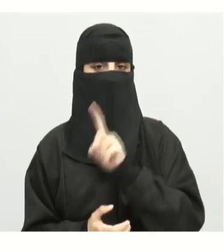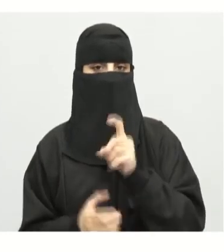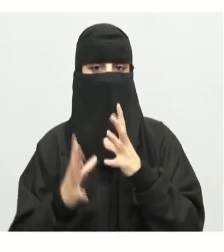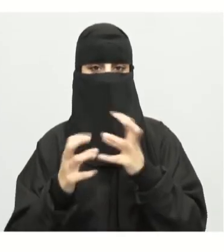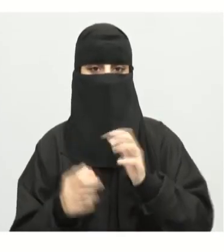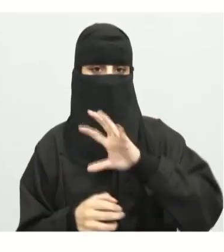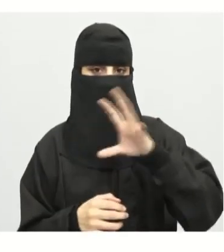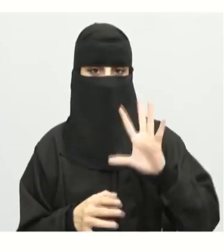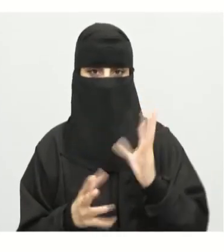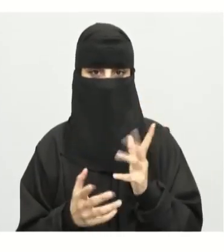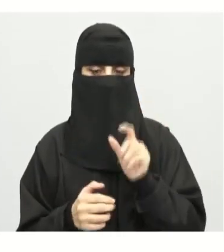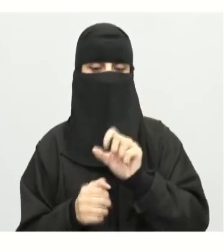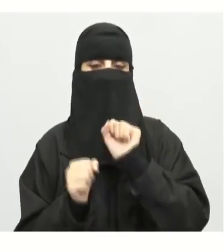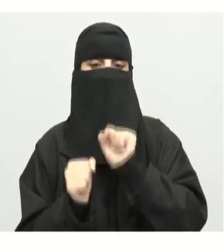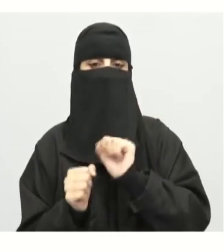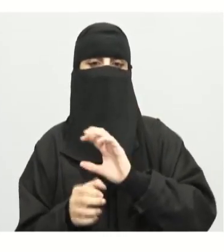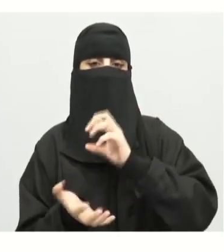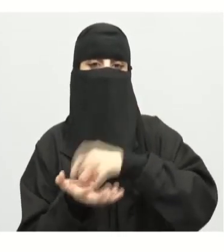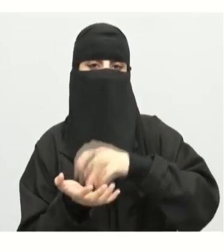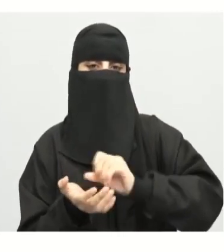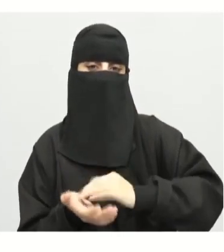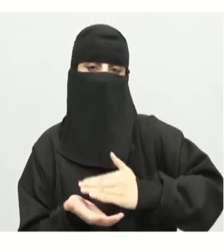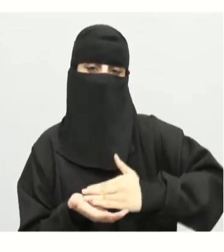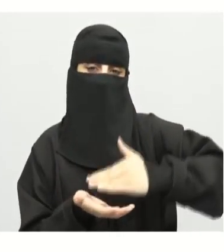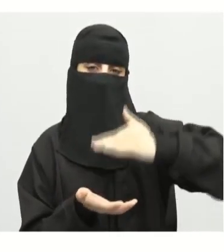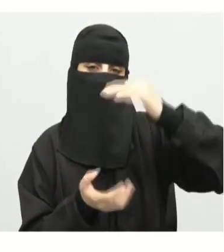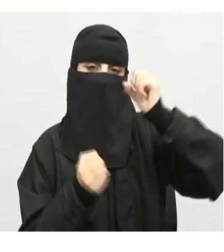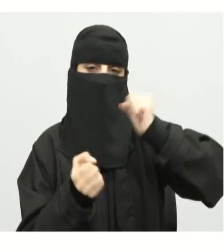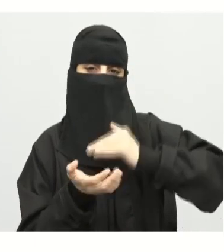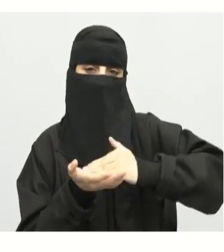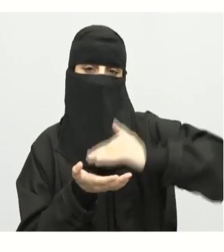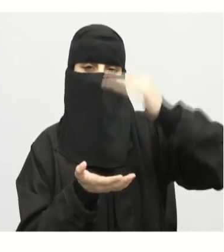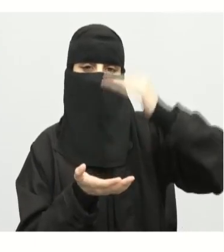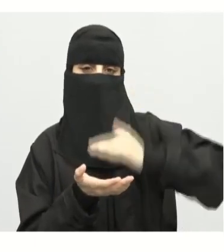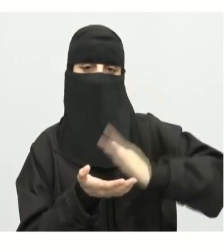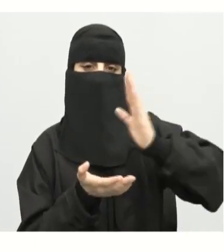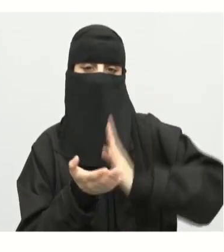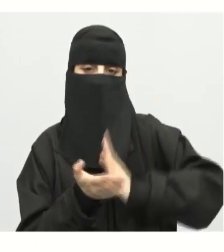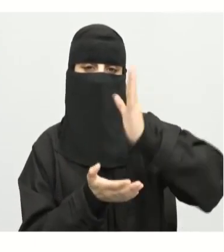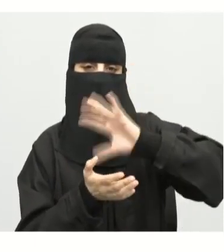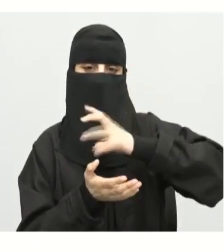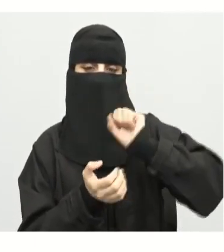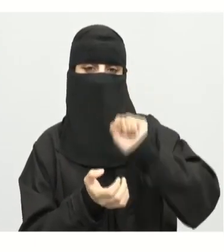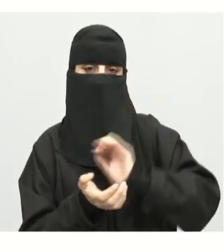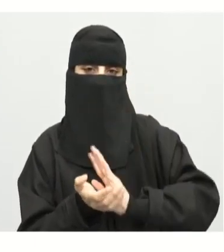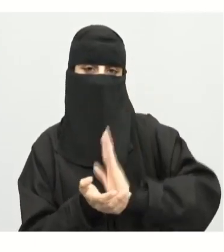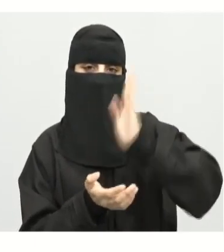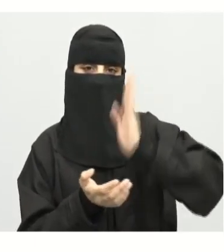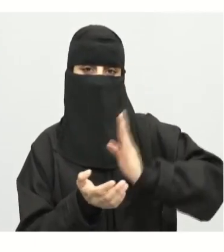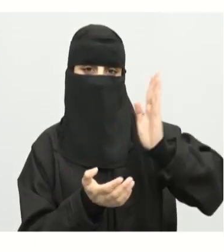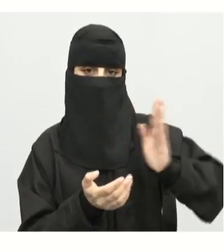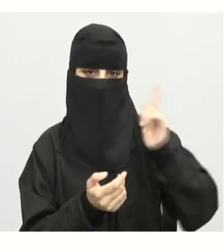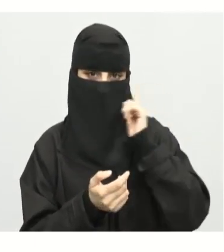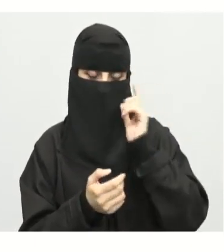هي المناطق الشديده الارتفاع ذات القمم العاليه اذا الجبال هي المناطق